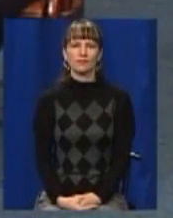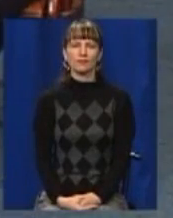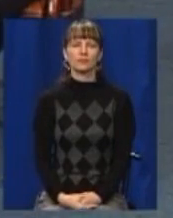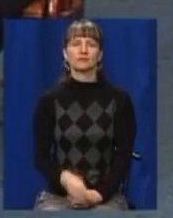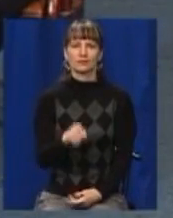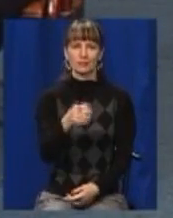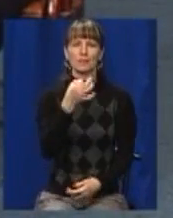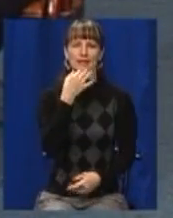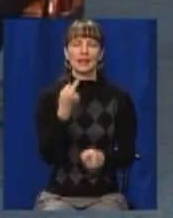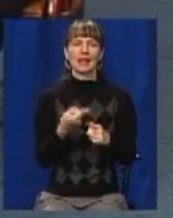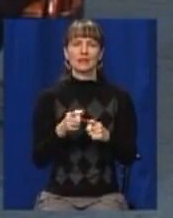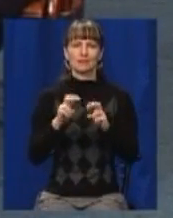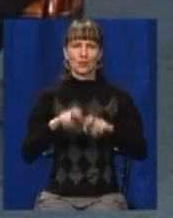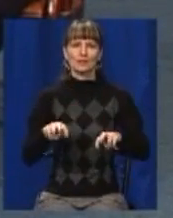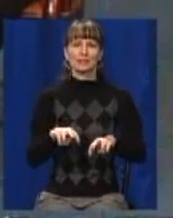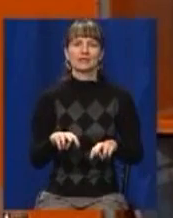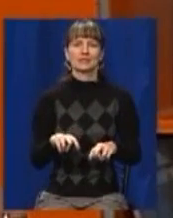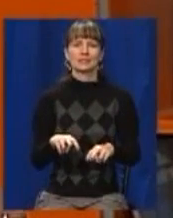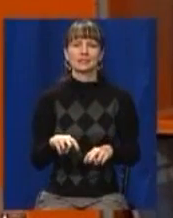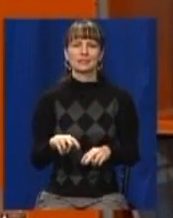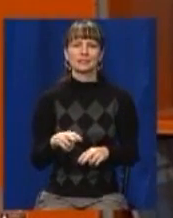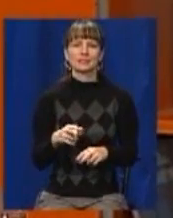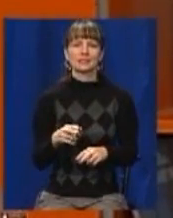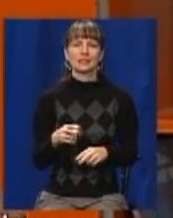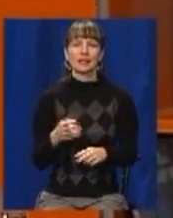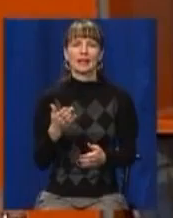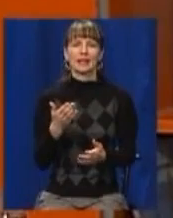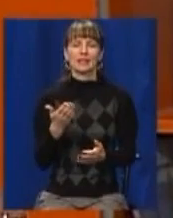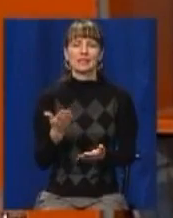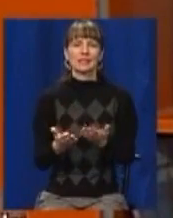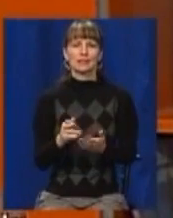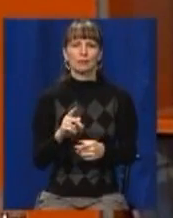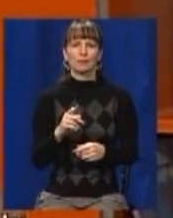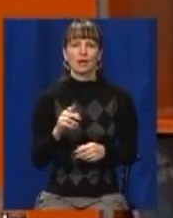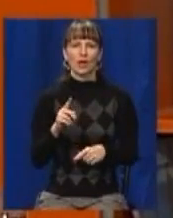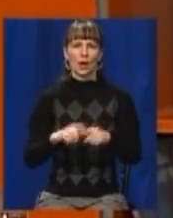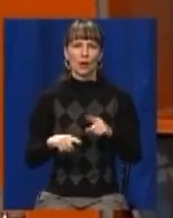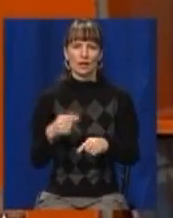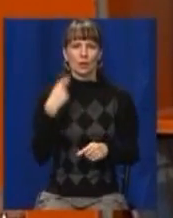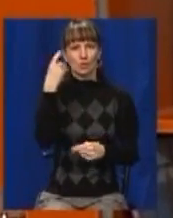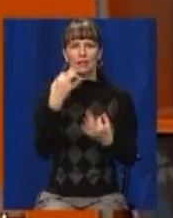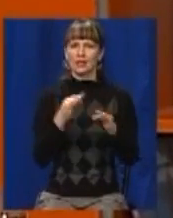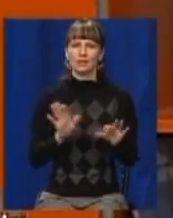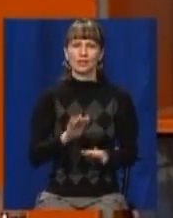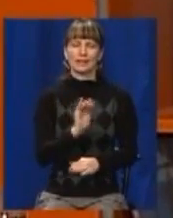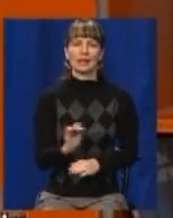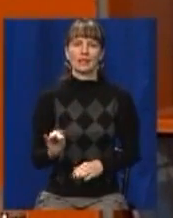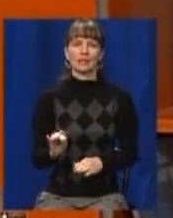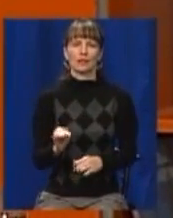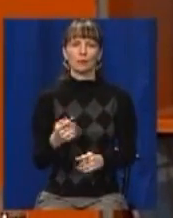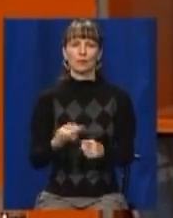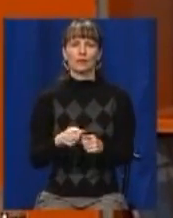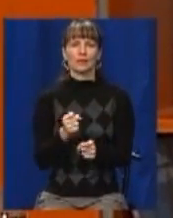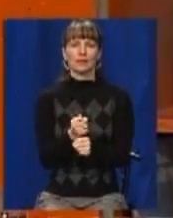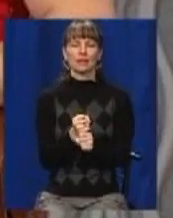Ну як тобі сподобався цей дослід? Ну, на місці батьків я б не дозволила дітям. Мені було б страшно за свого За своє чадо,